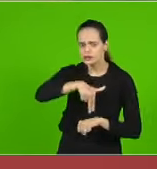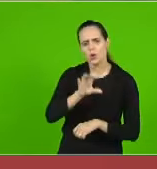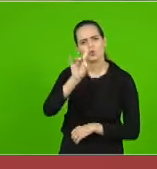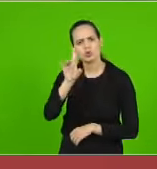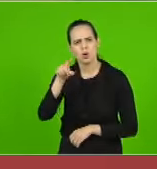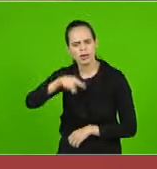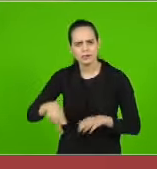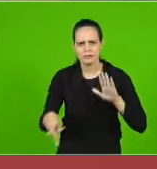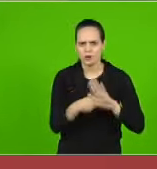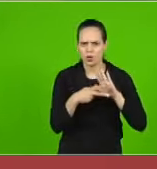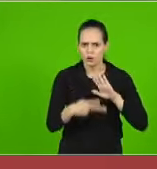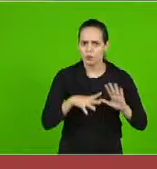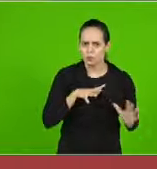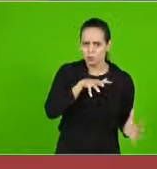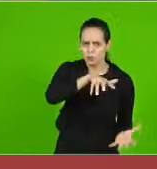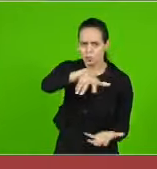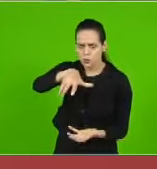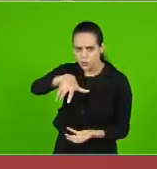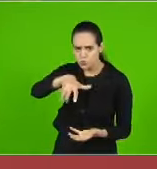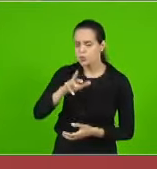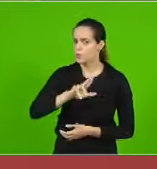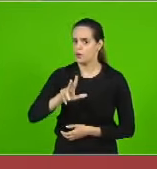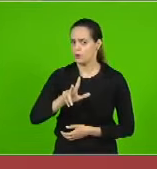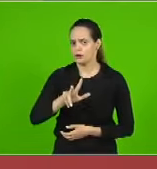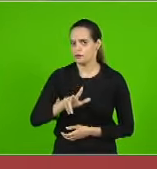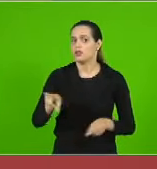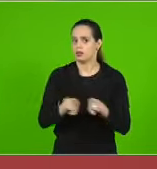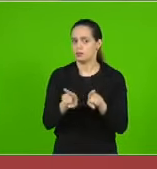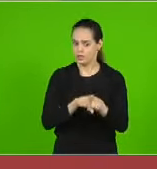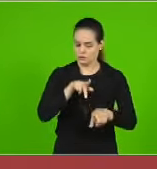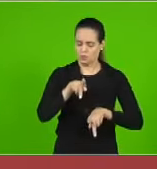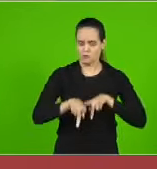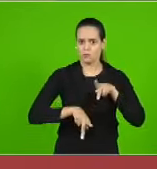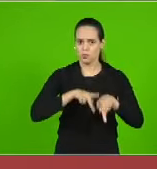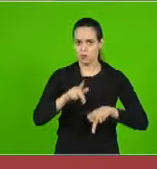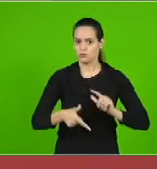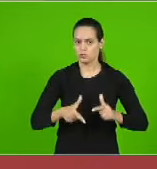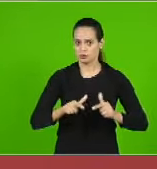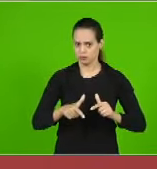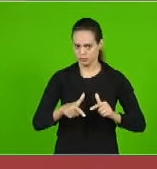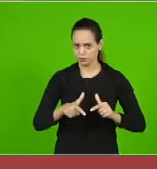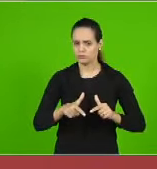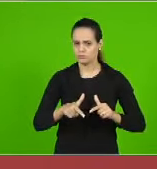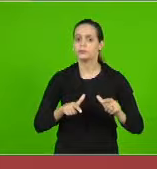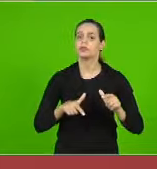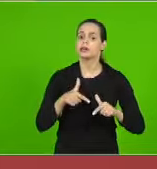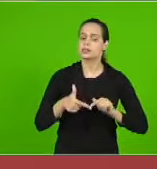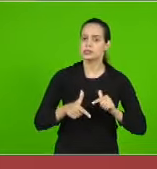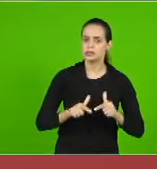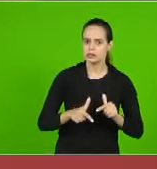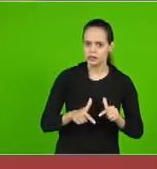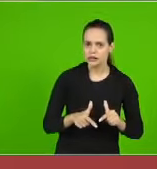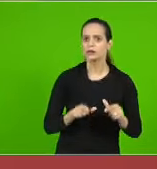Нация не просто к земле относится, а имеет отношение к народу. Итак,